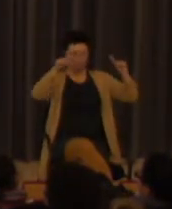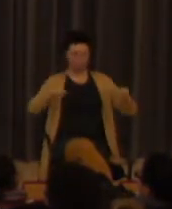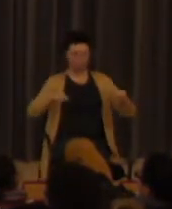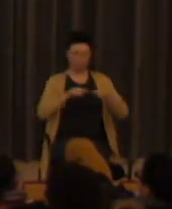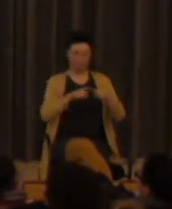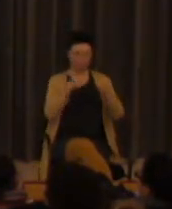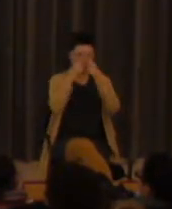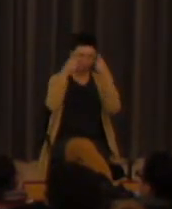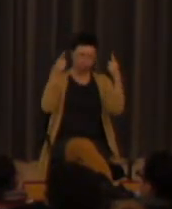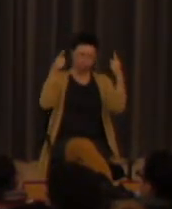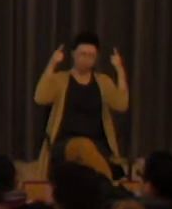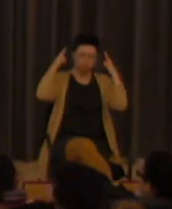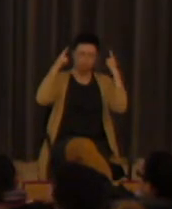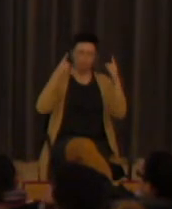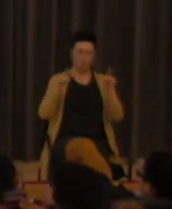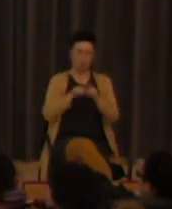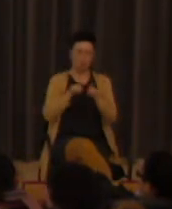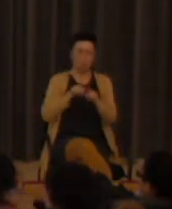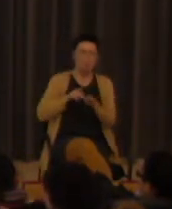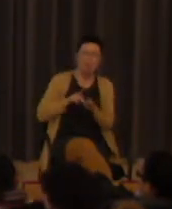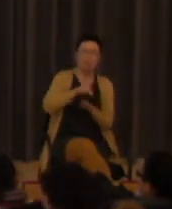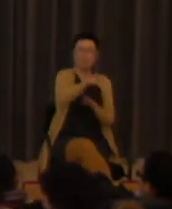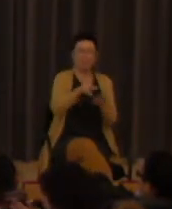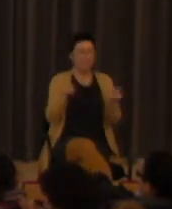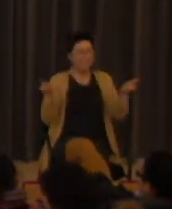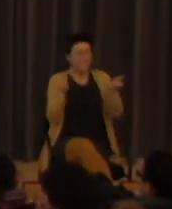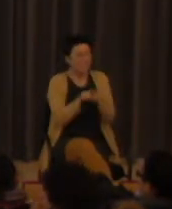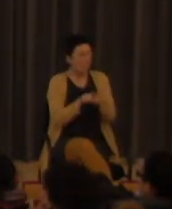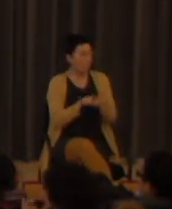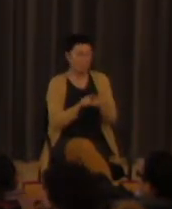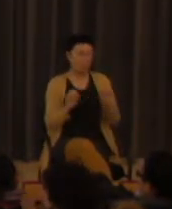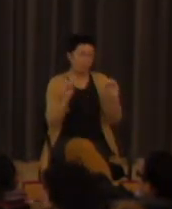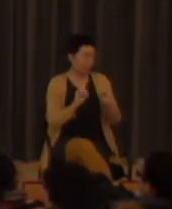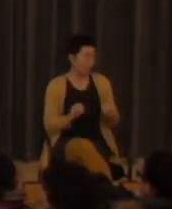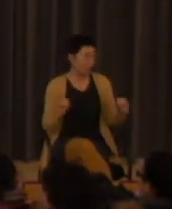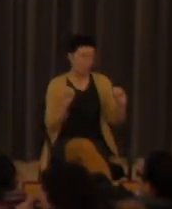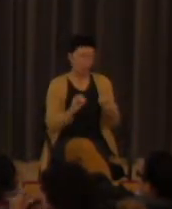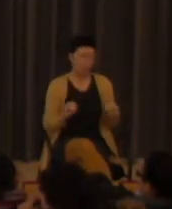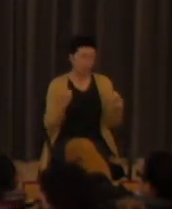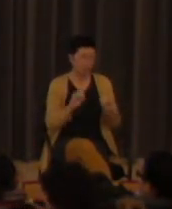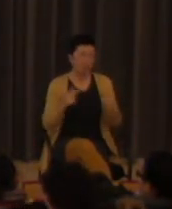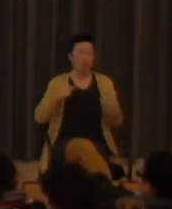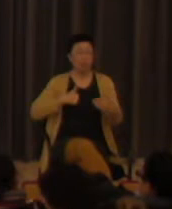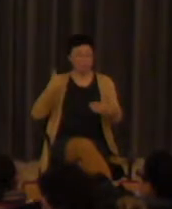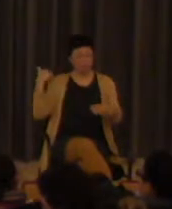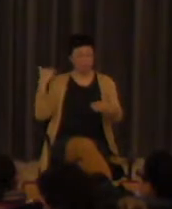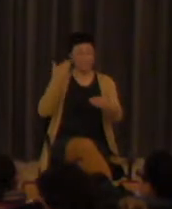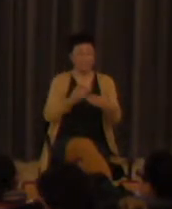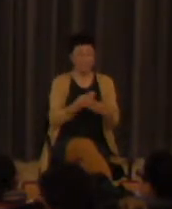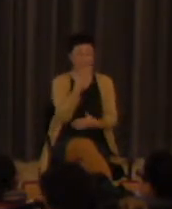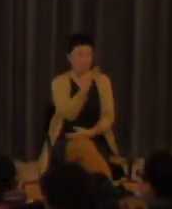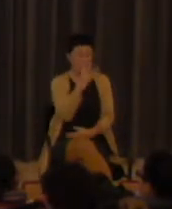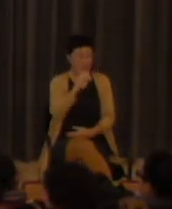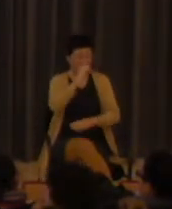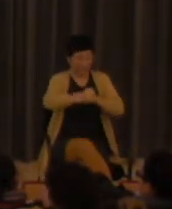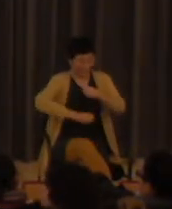una professió més al mateix nivell que altres. I portem 40 anys treballant com a professors